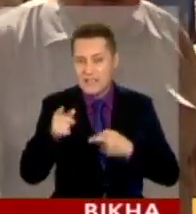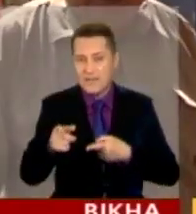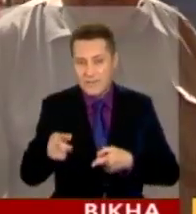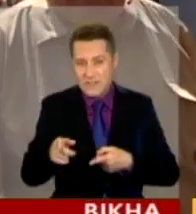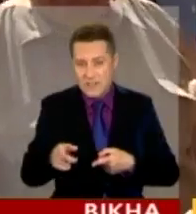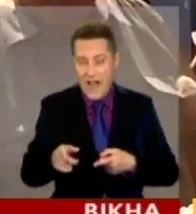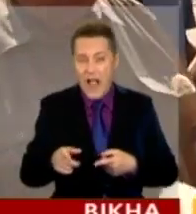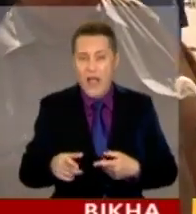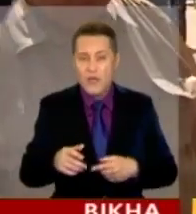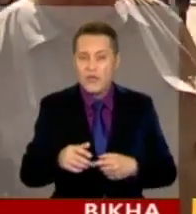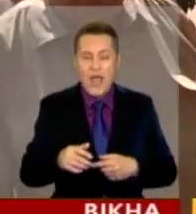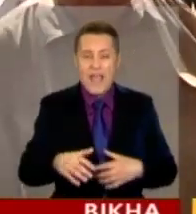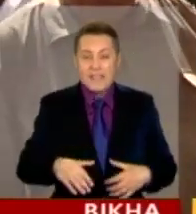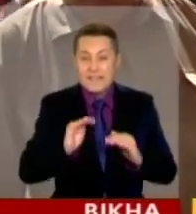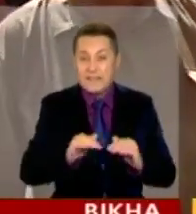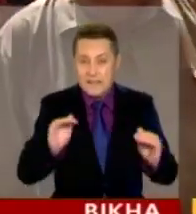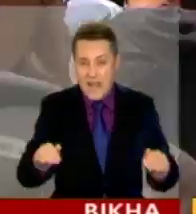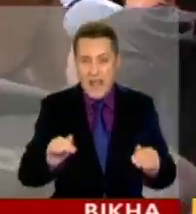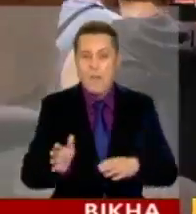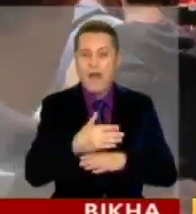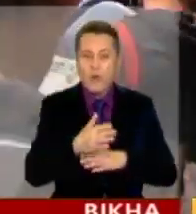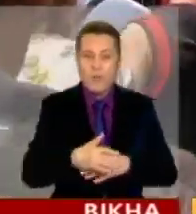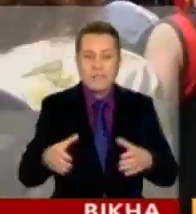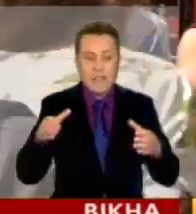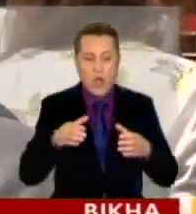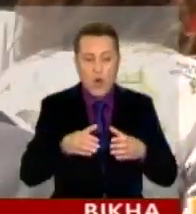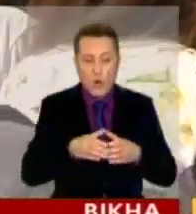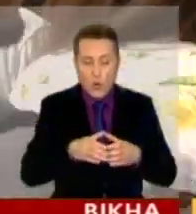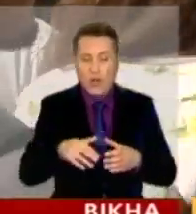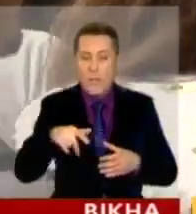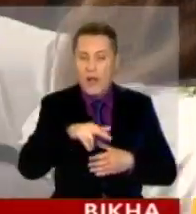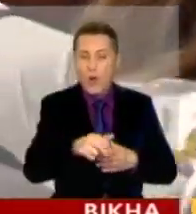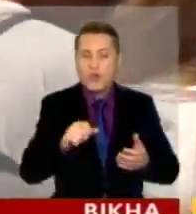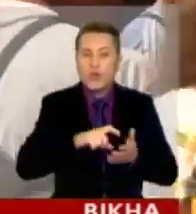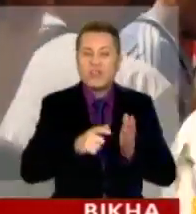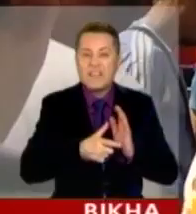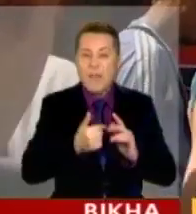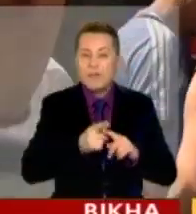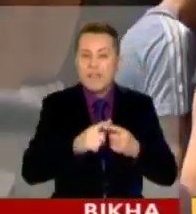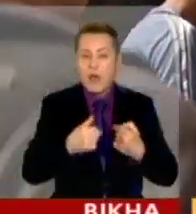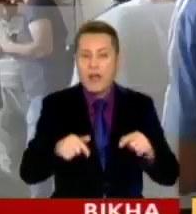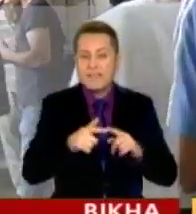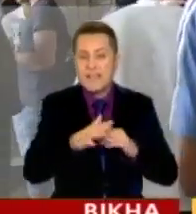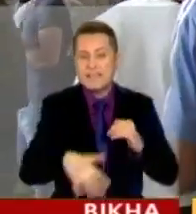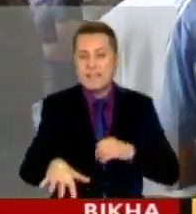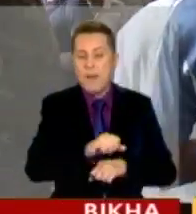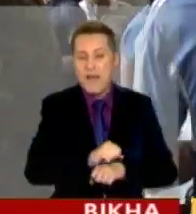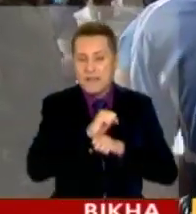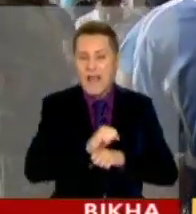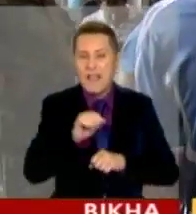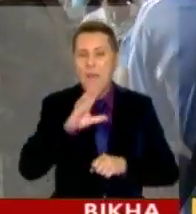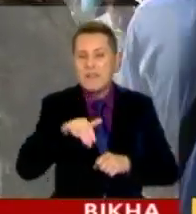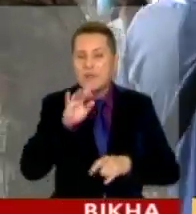Аби перевірити, чи так страшно, як кажуть, маріупільський гурт підходить до штабу цієї організації на Майдані. Після деяких умовлянь їх